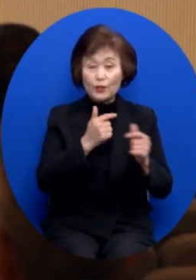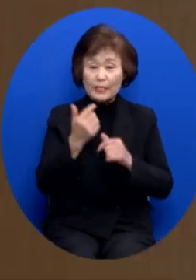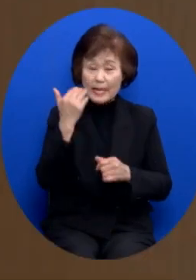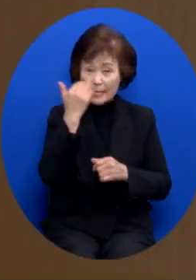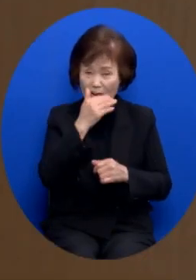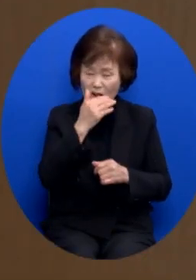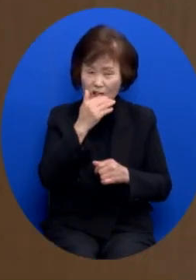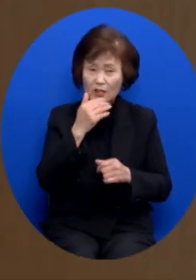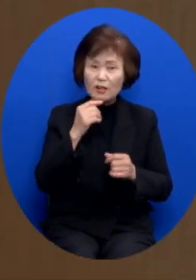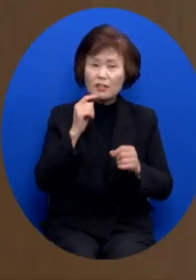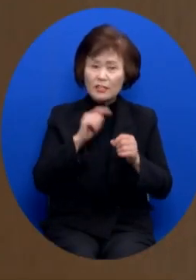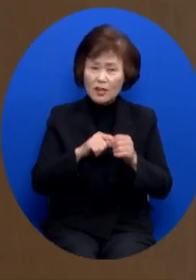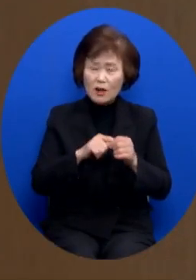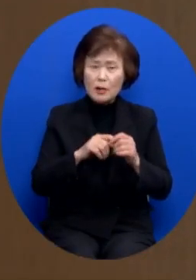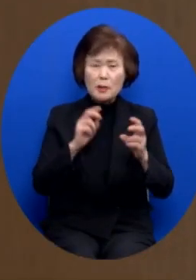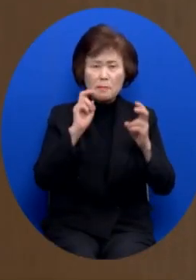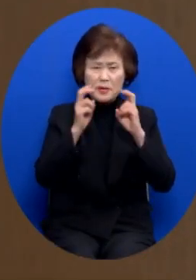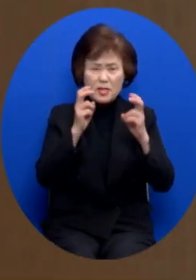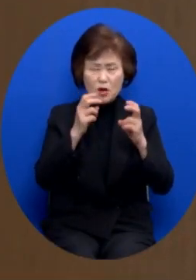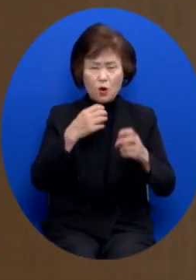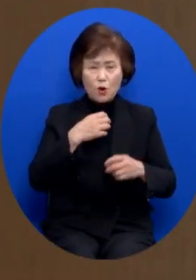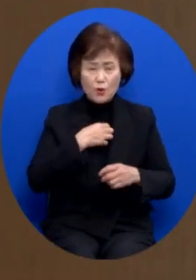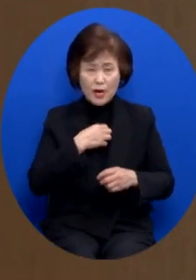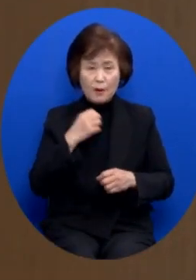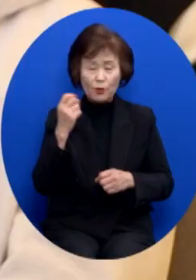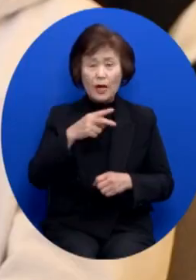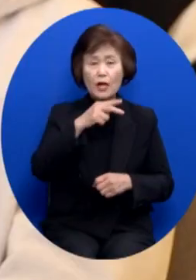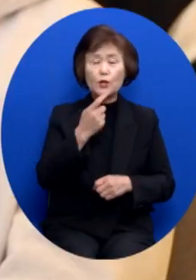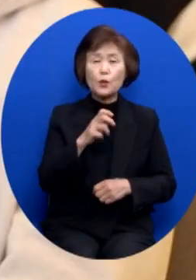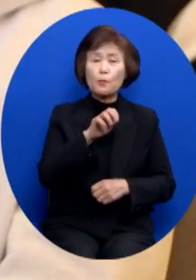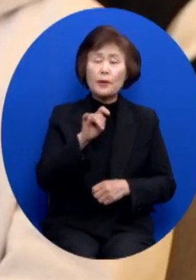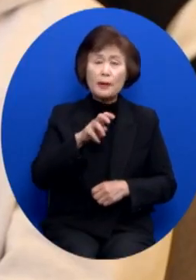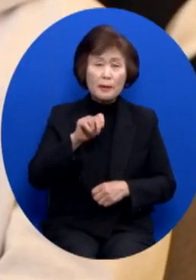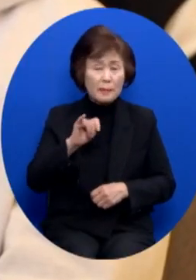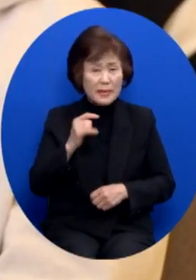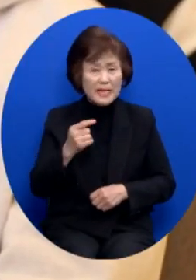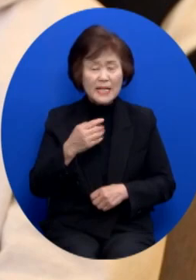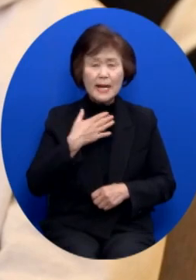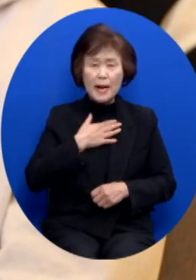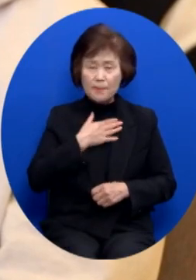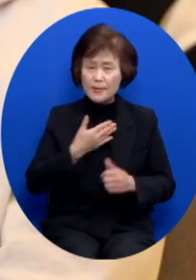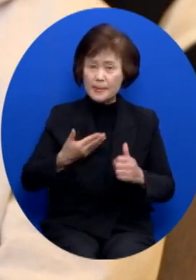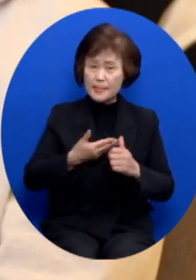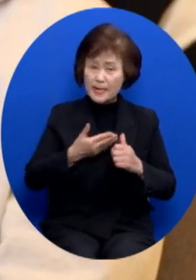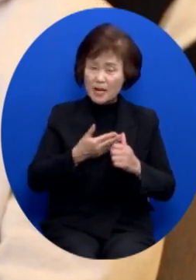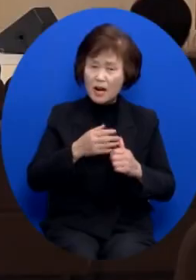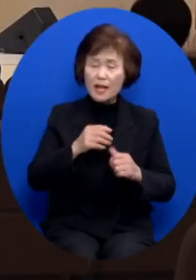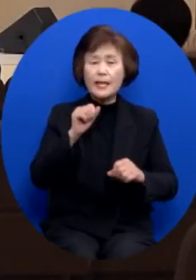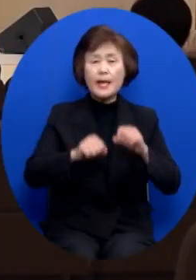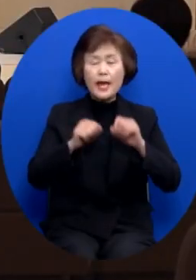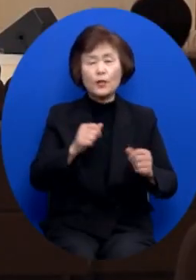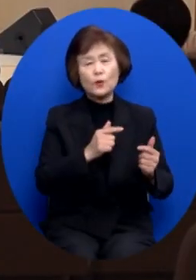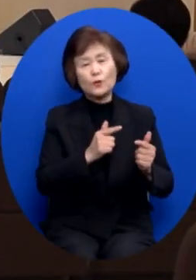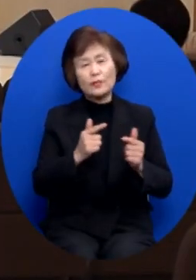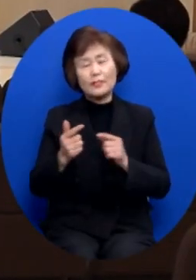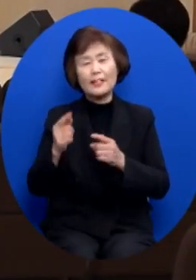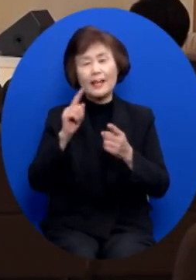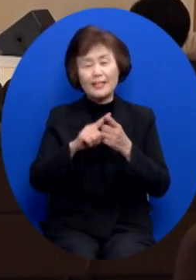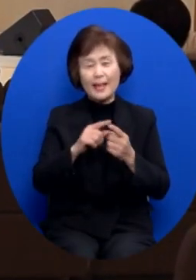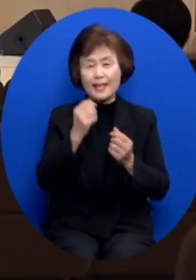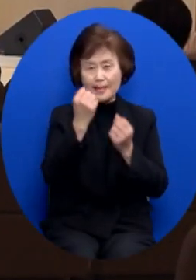자극하는 미디어의 위험성과 도파민을 자극하는 것에 집중하는 청소년기 행동 양식 등을